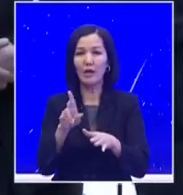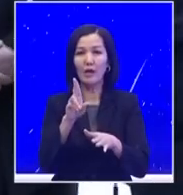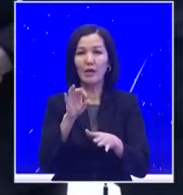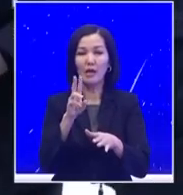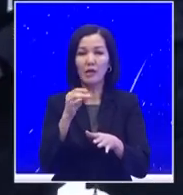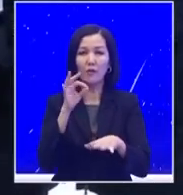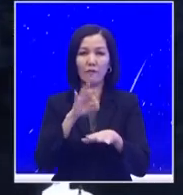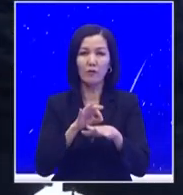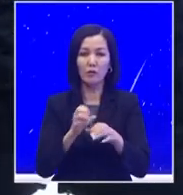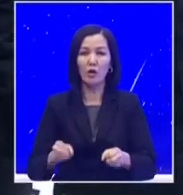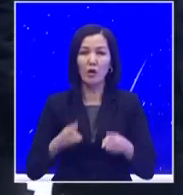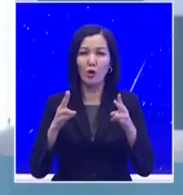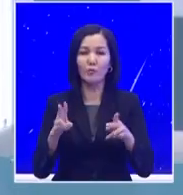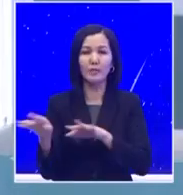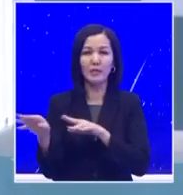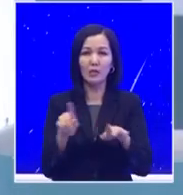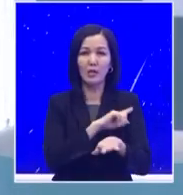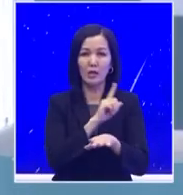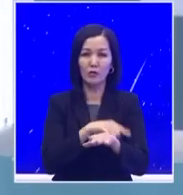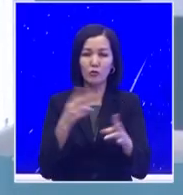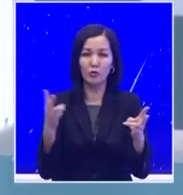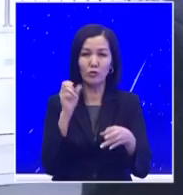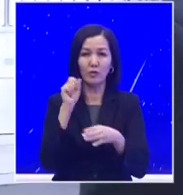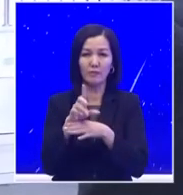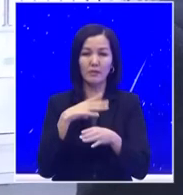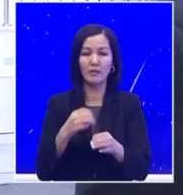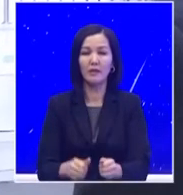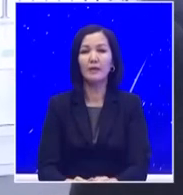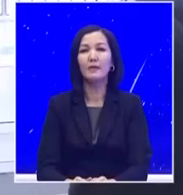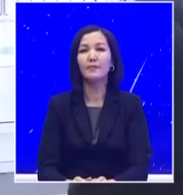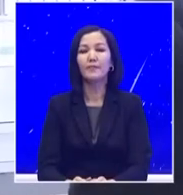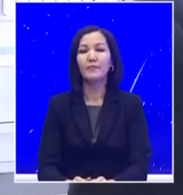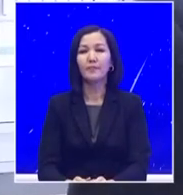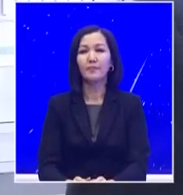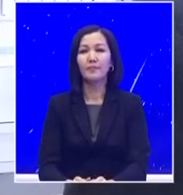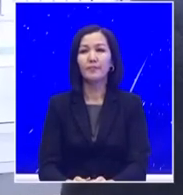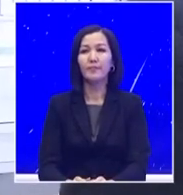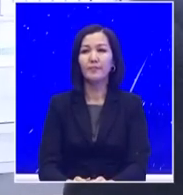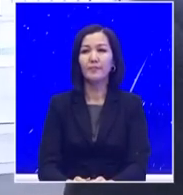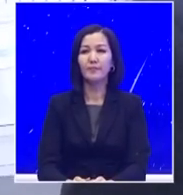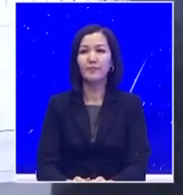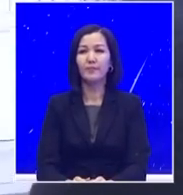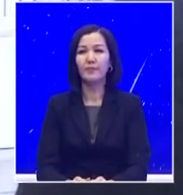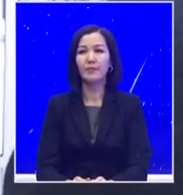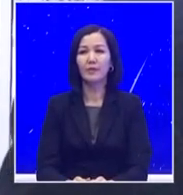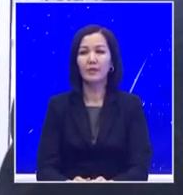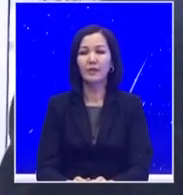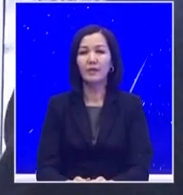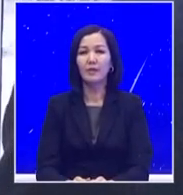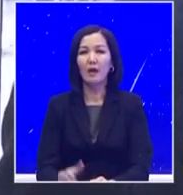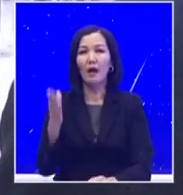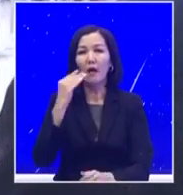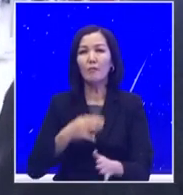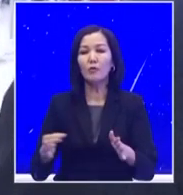коронавируске қарсы қауіпсіздік шарасын басты назарға алуды міндеттеді. На территории Алматинской области находится 6 таможенных постов.